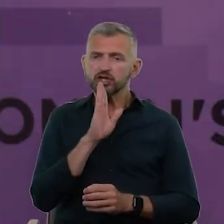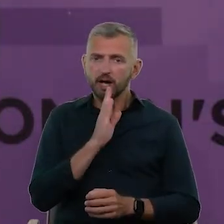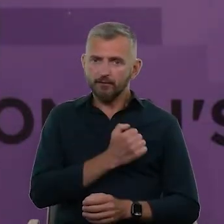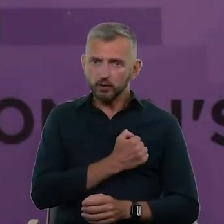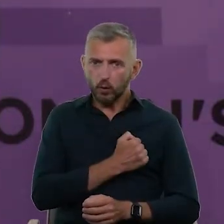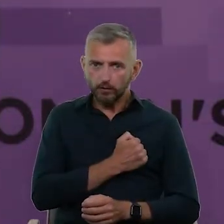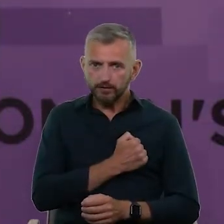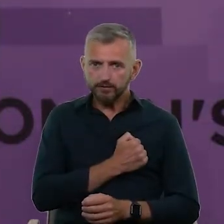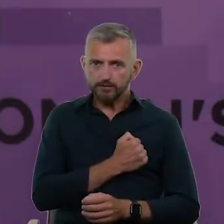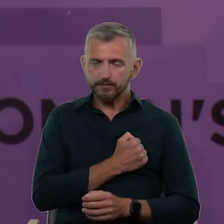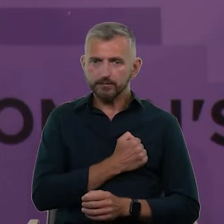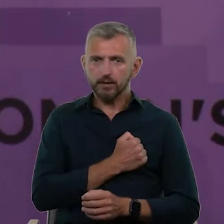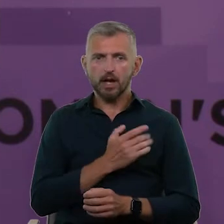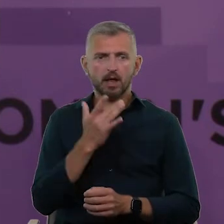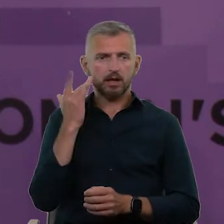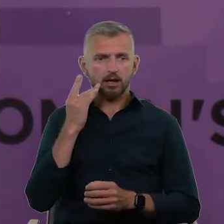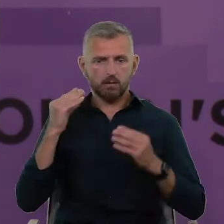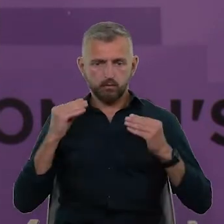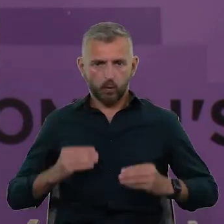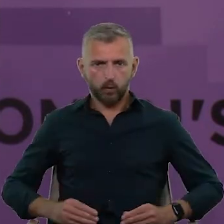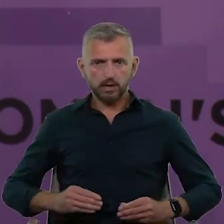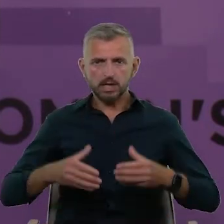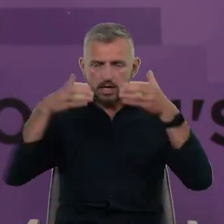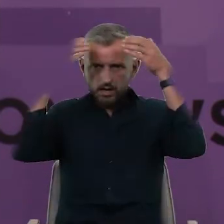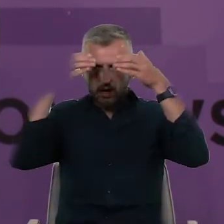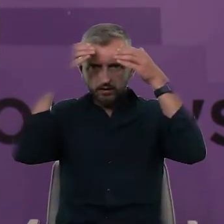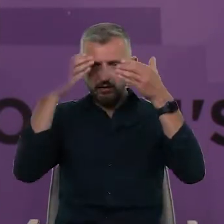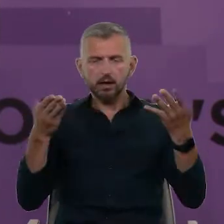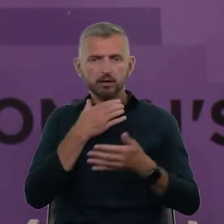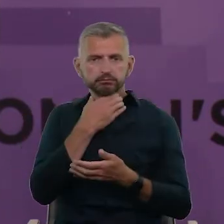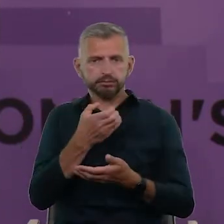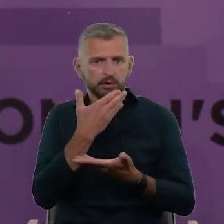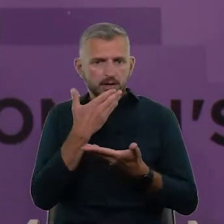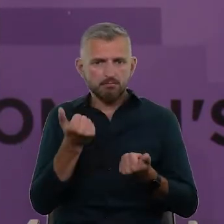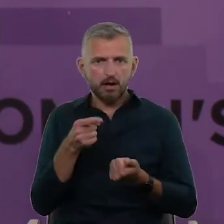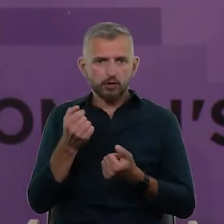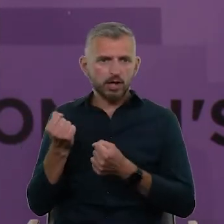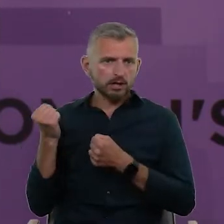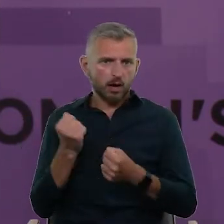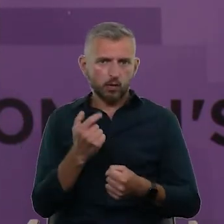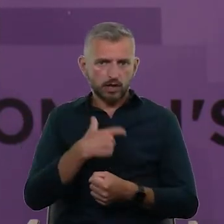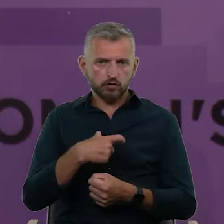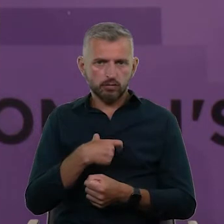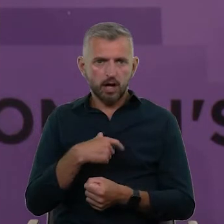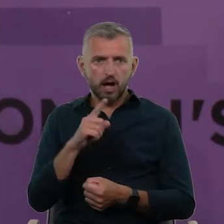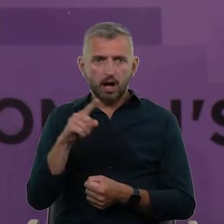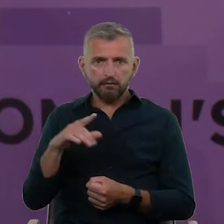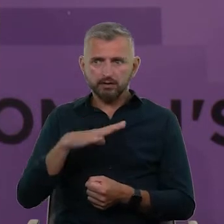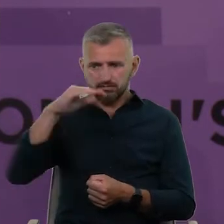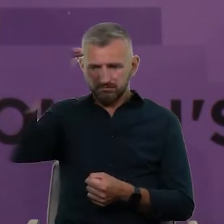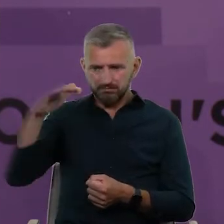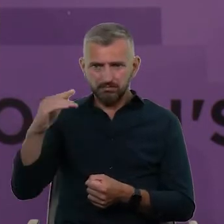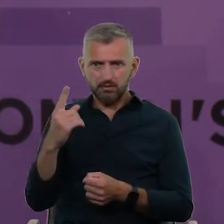військовим, ці легкі броніки, ці каски, яких немає, да, і вони тягають на собі, а вони ж деякі по